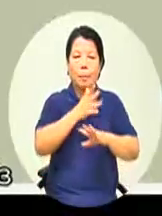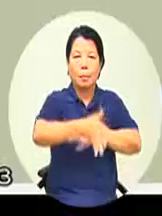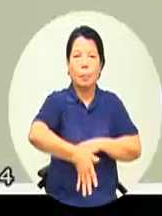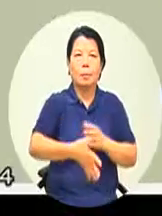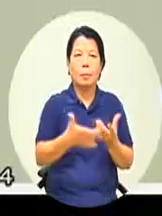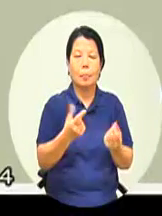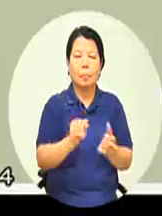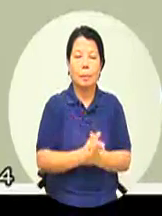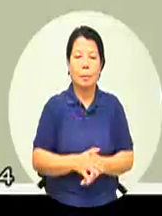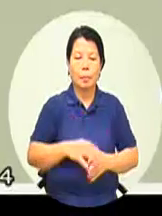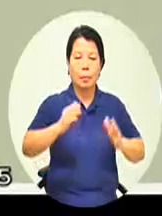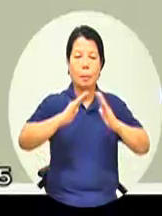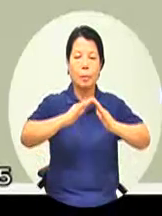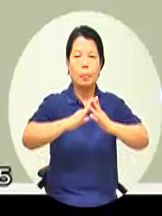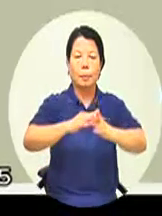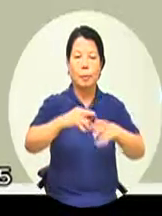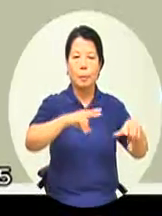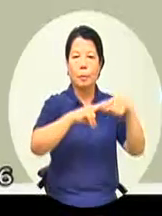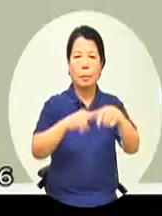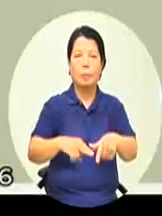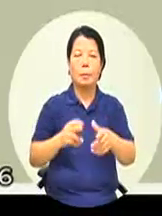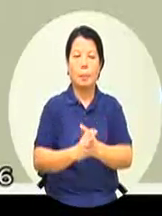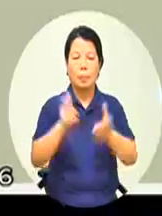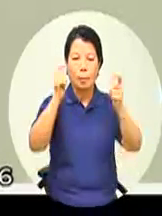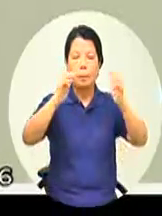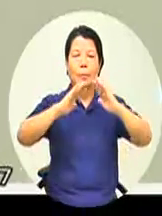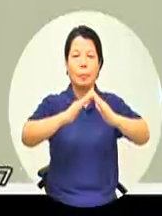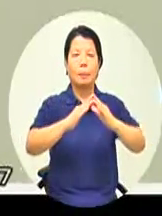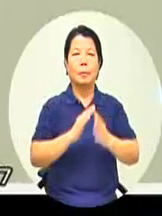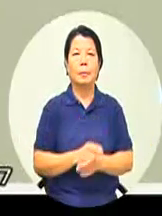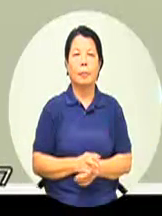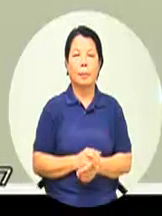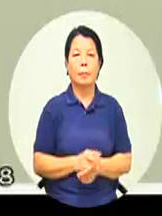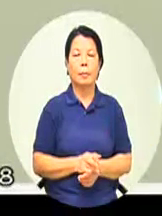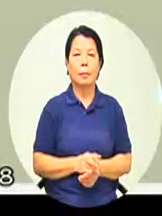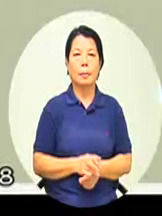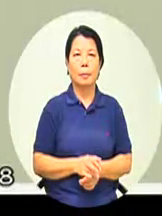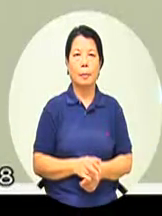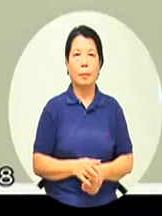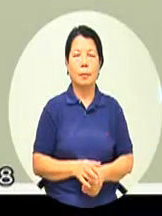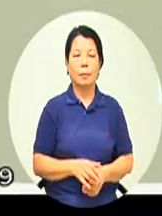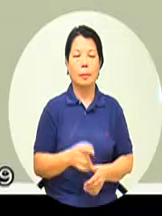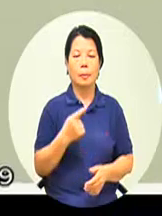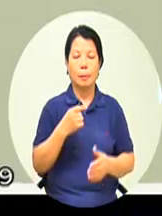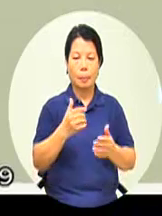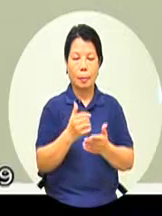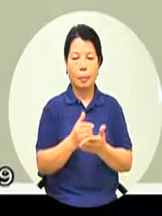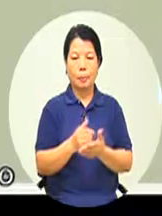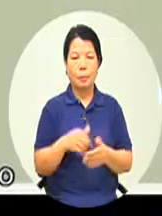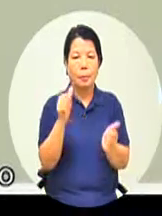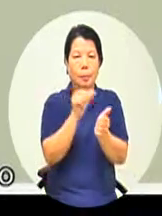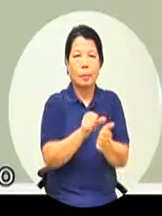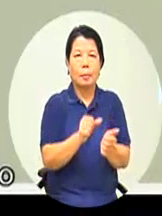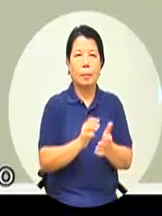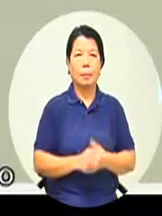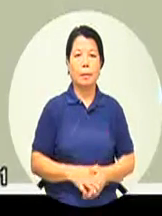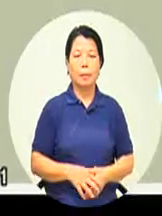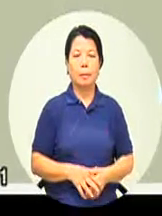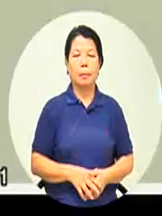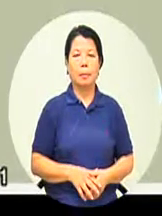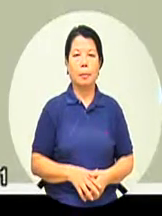销，本席也认同。因为我们高雄市是一个咱的靠咱的这个